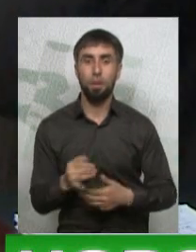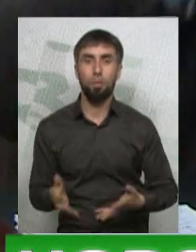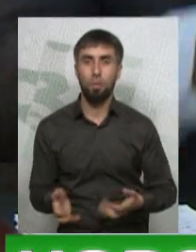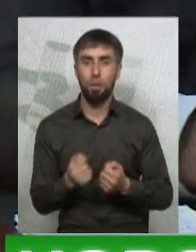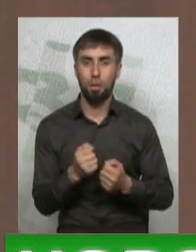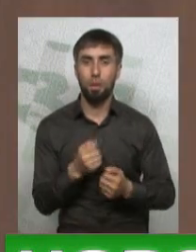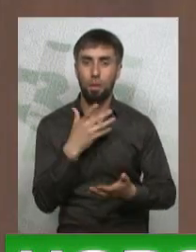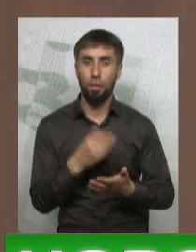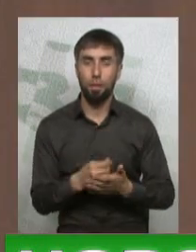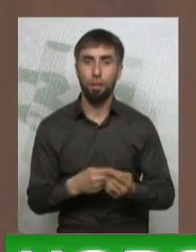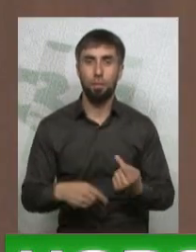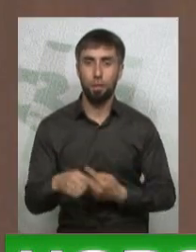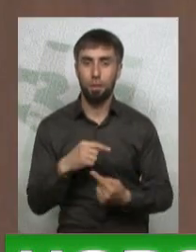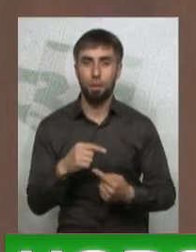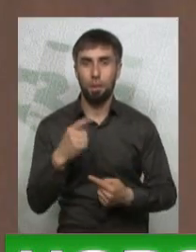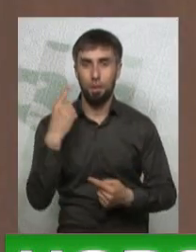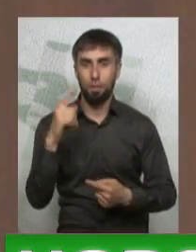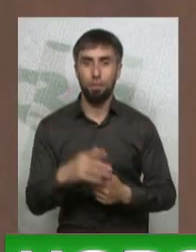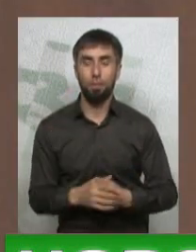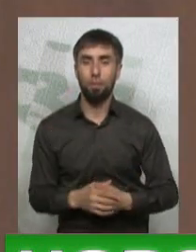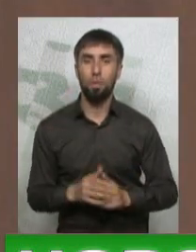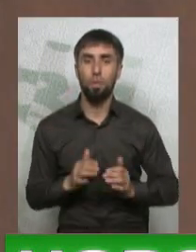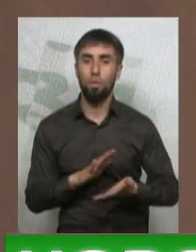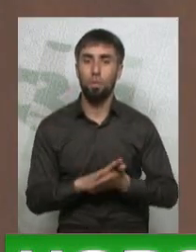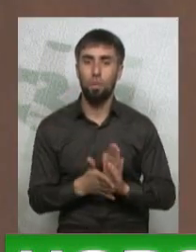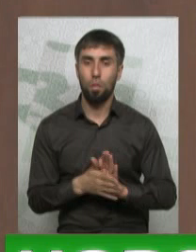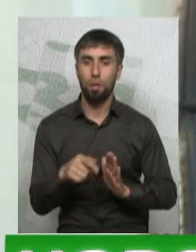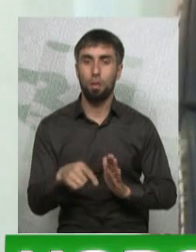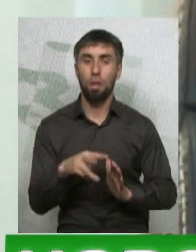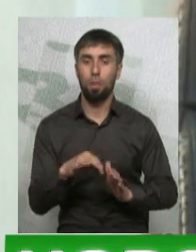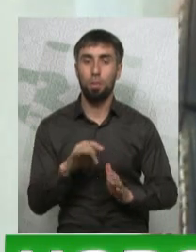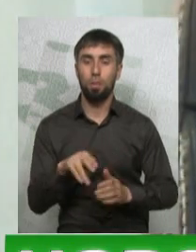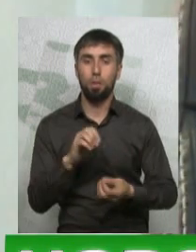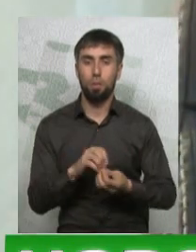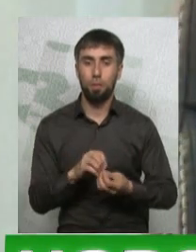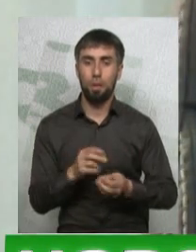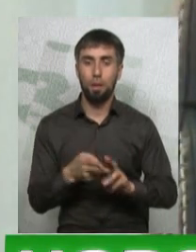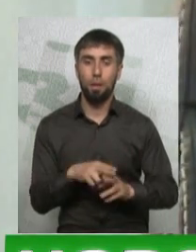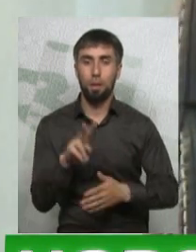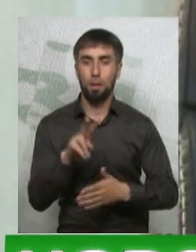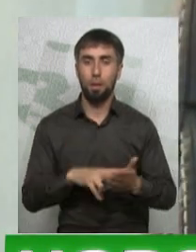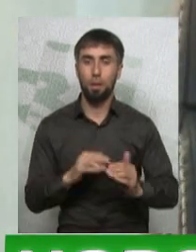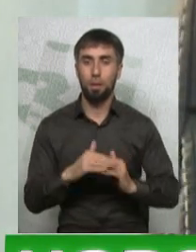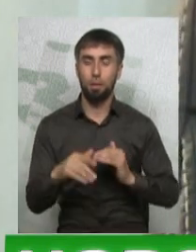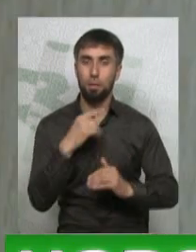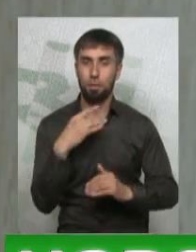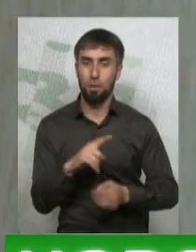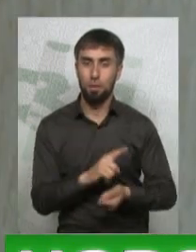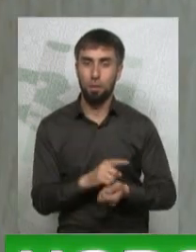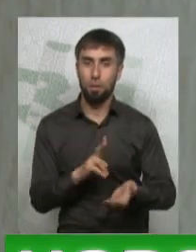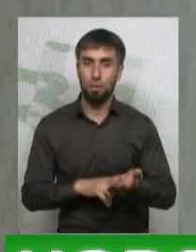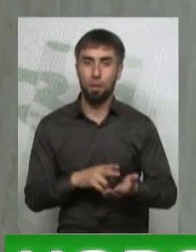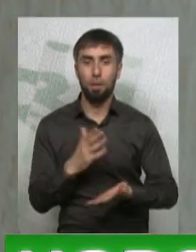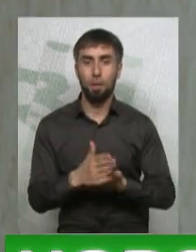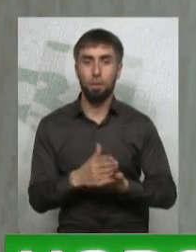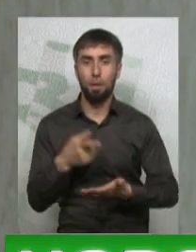поддержка индивидуальной предпринимательской инициативы. Условия для субъектов МСП те же. Это регистрация на территории Ингушетии, нахождение